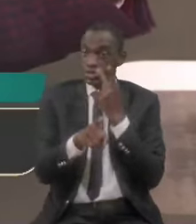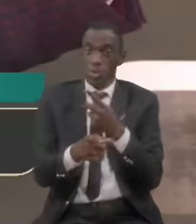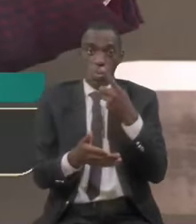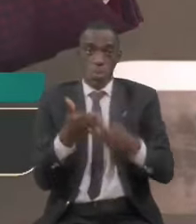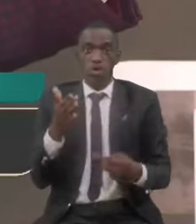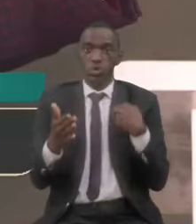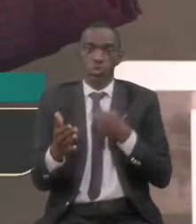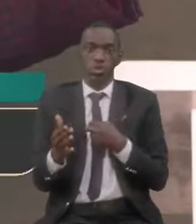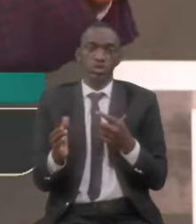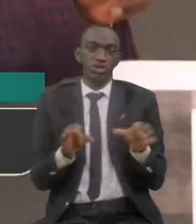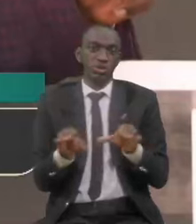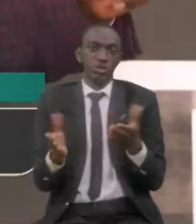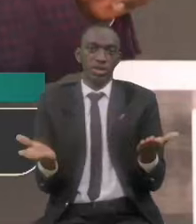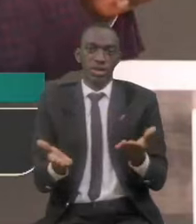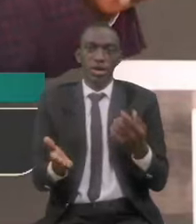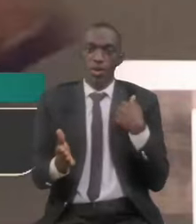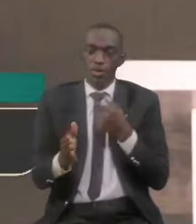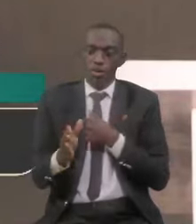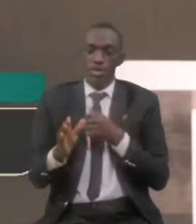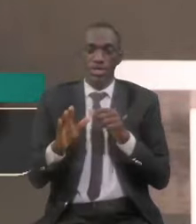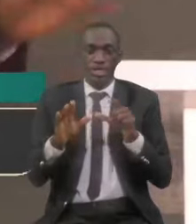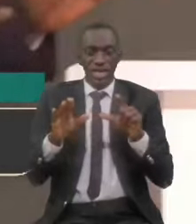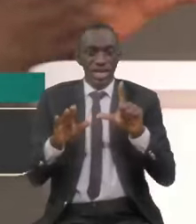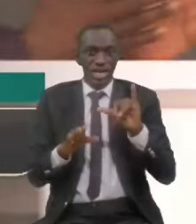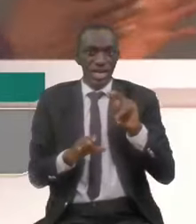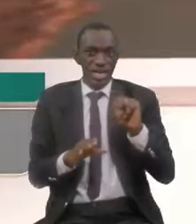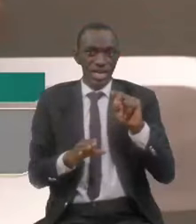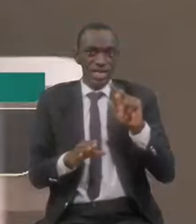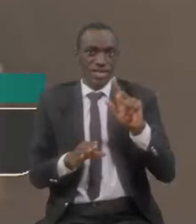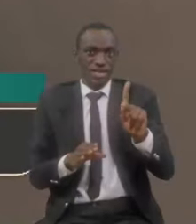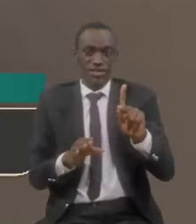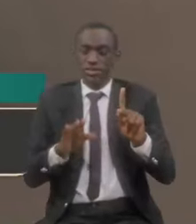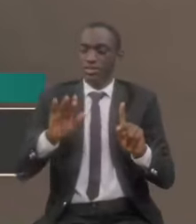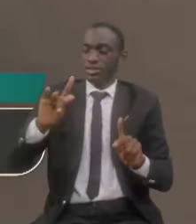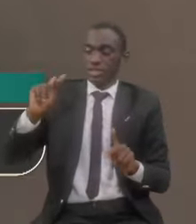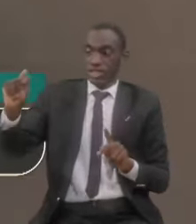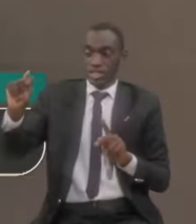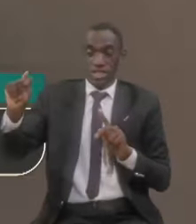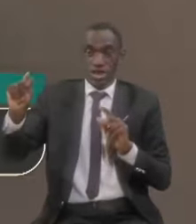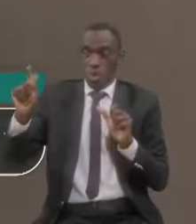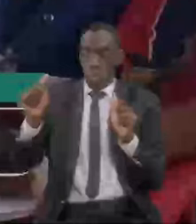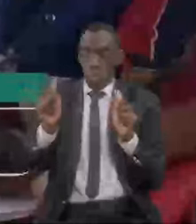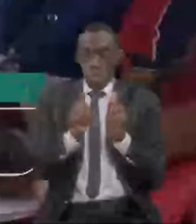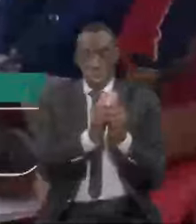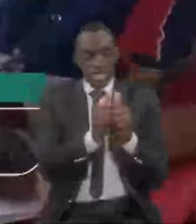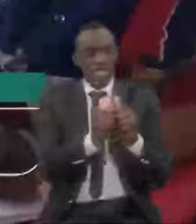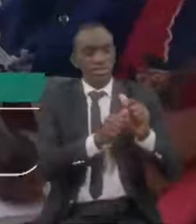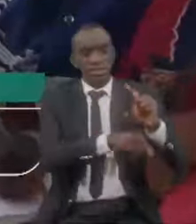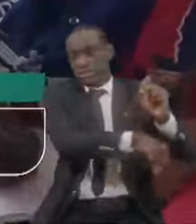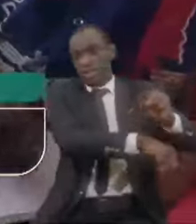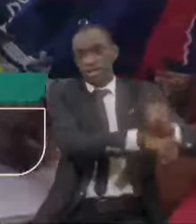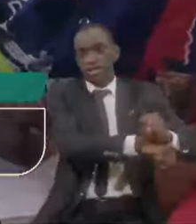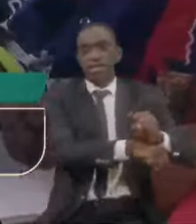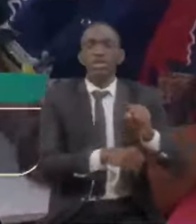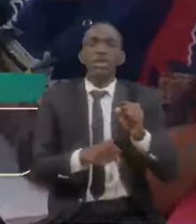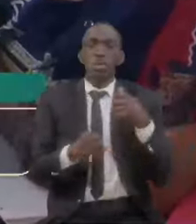nous prenons le T et nous rattachons ça à la tâche. Nous rattachons Samuel S au